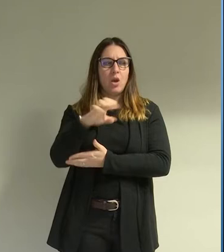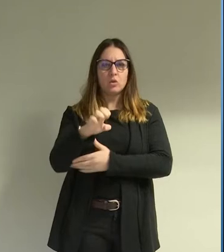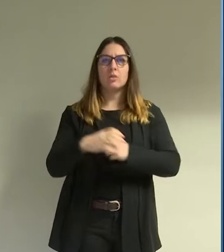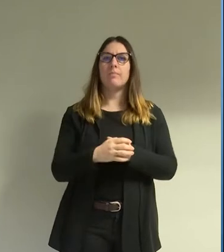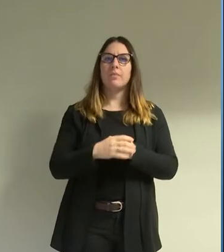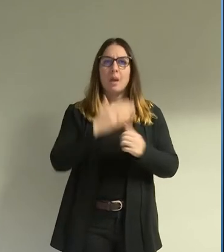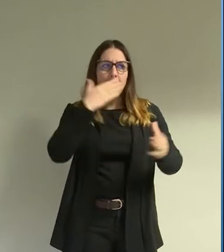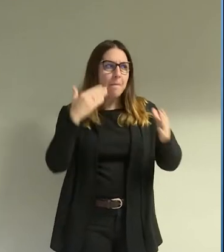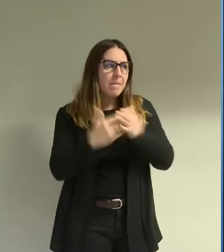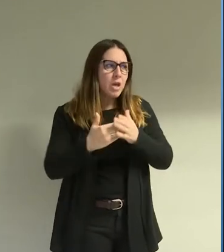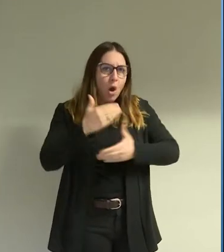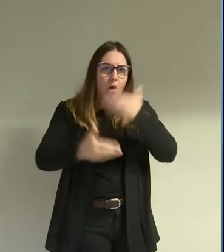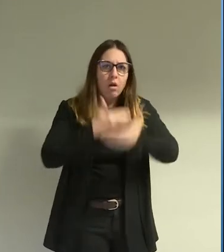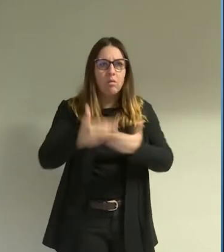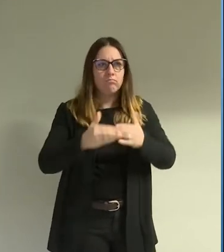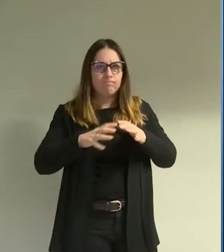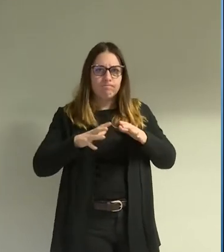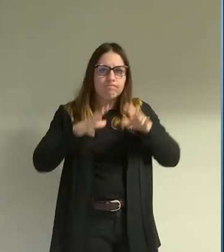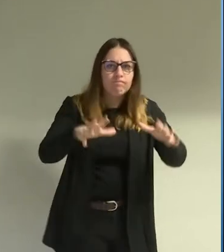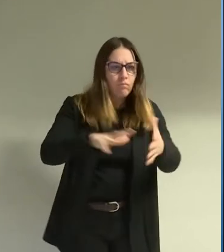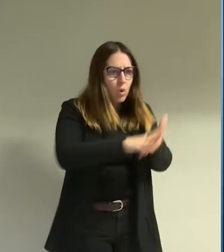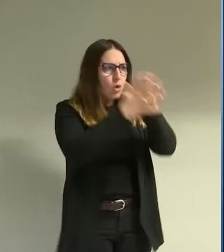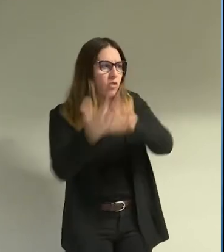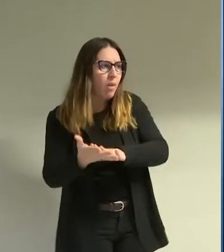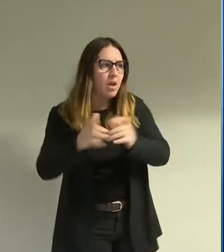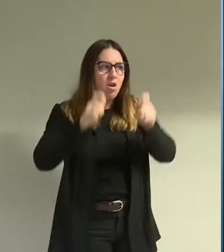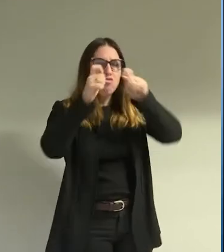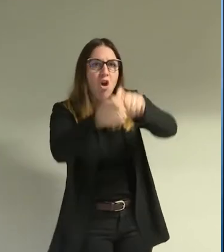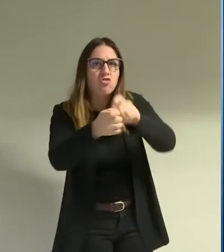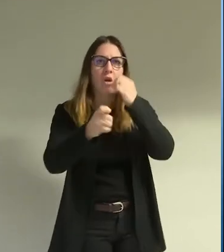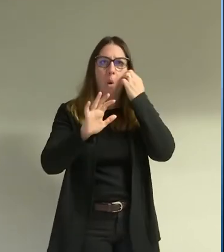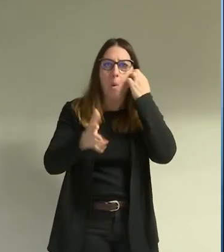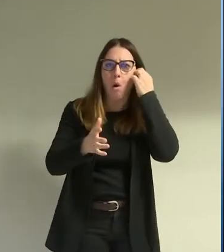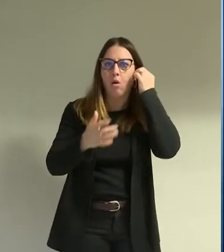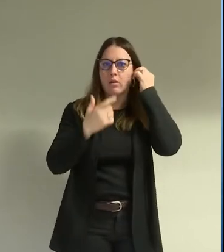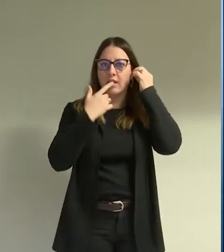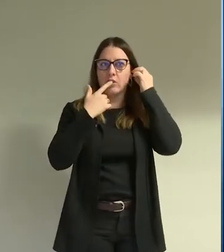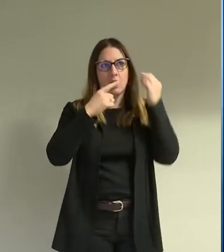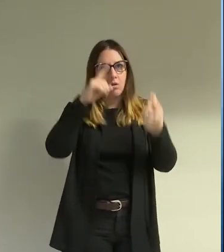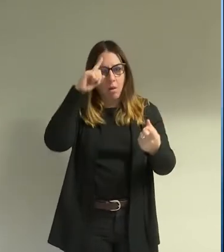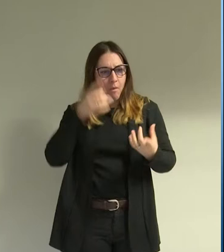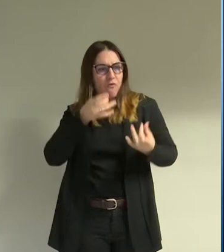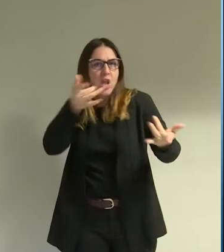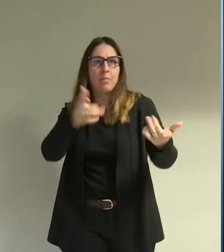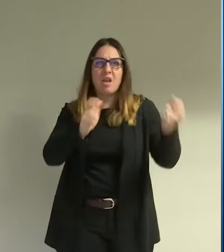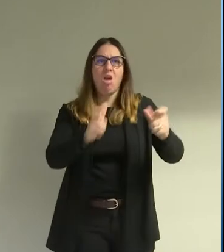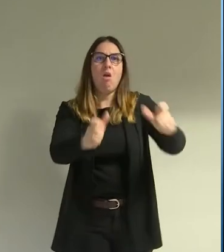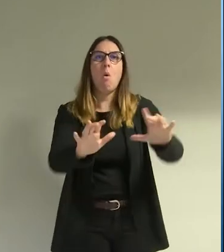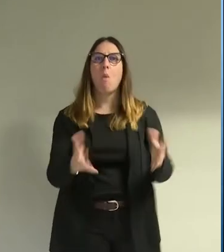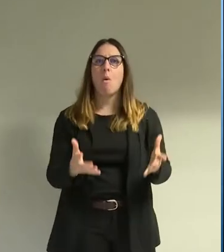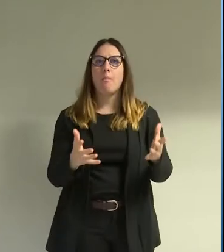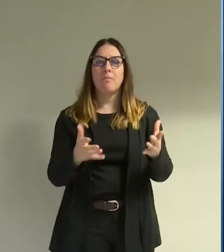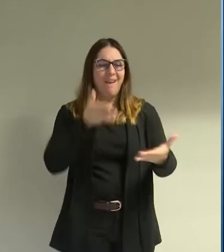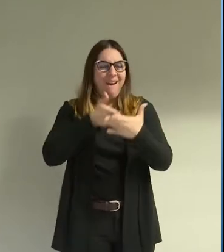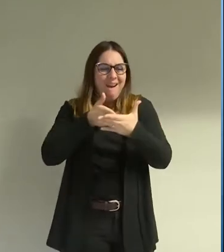anticiper agir rebondir se transformer et in fine et pour réduire leur vulnérabilité la résilience c'est une association